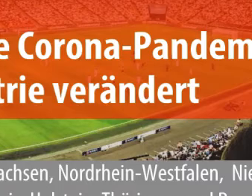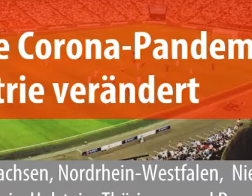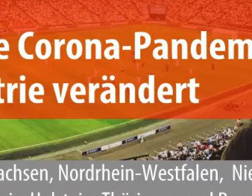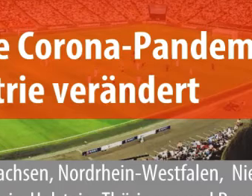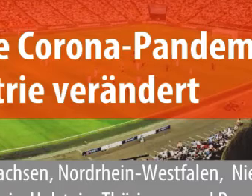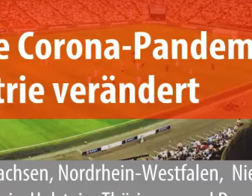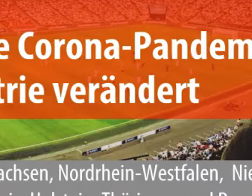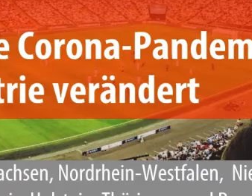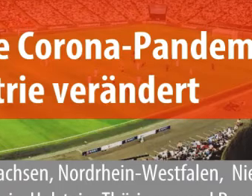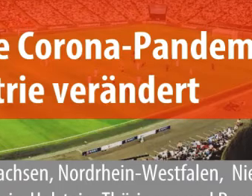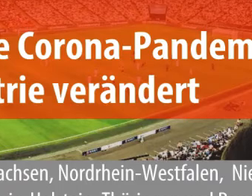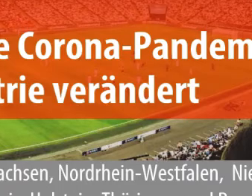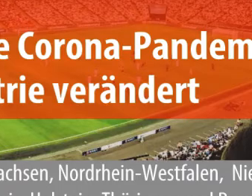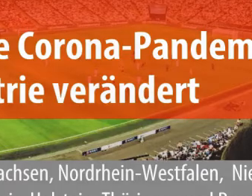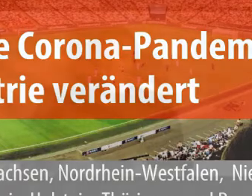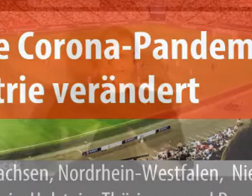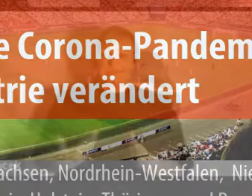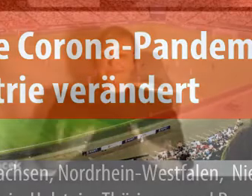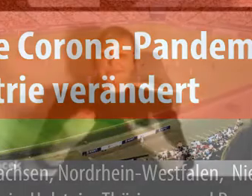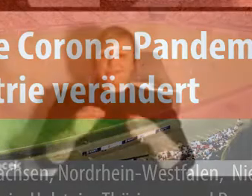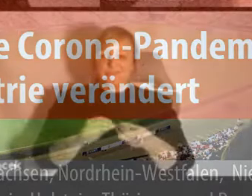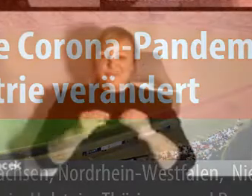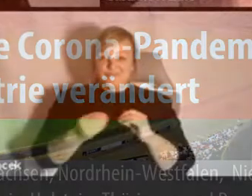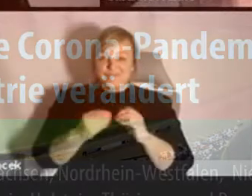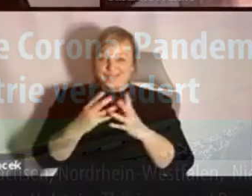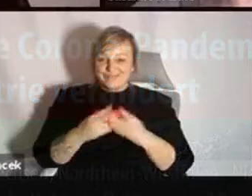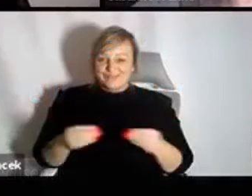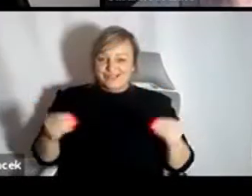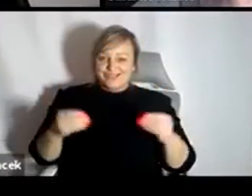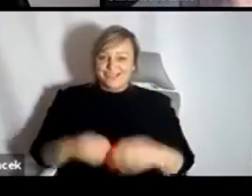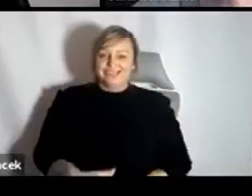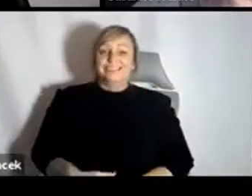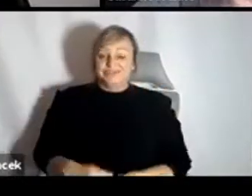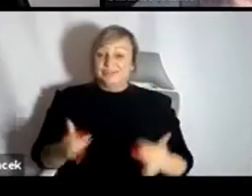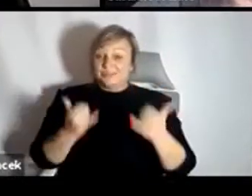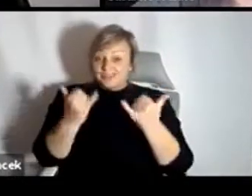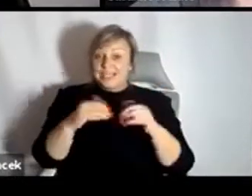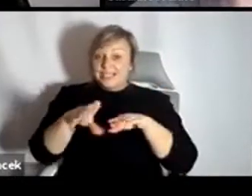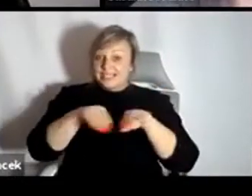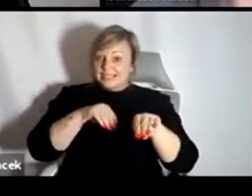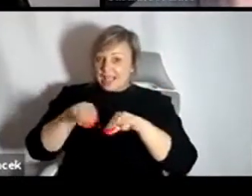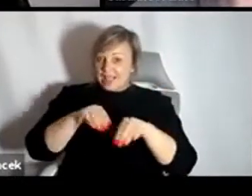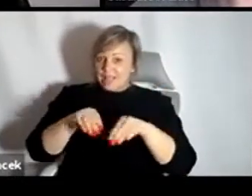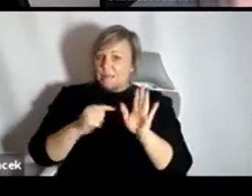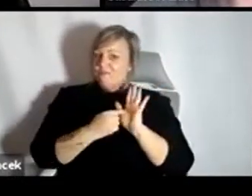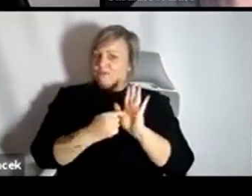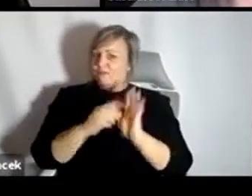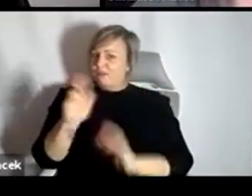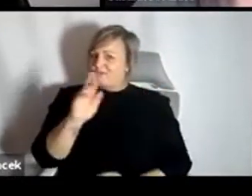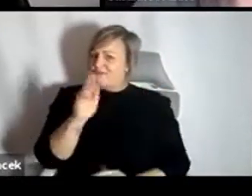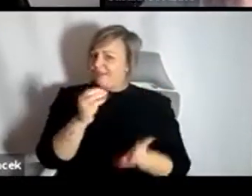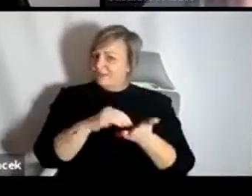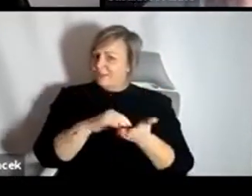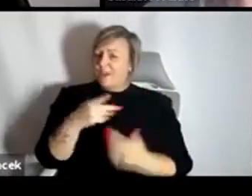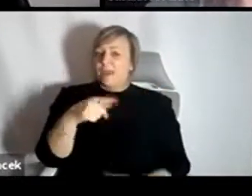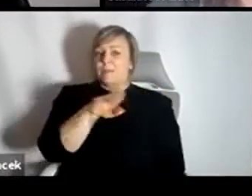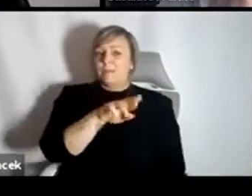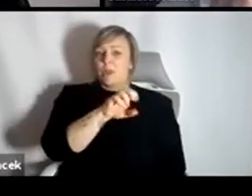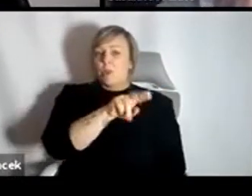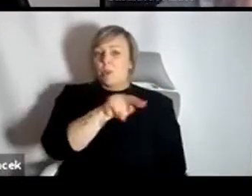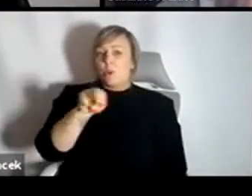zu ermöglichen. Und ich stelle jetzt die Teilnehmerinnen vor. Da wäre zum einen Ronny